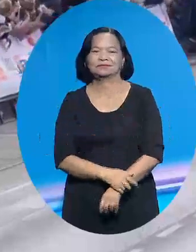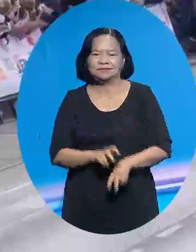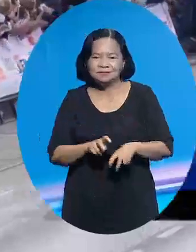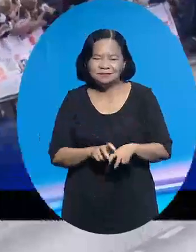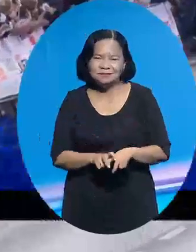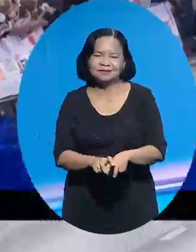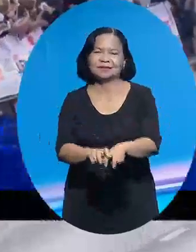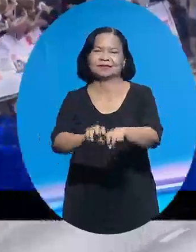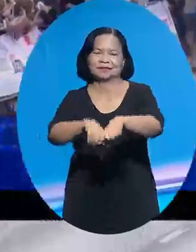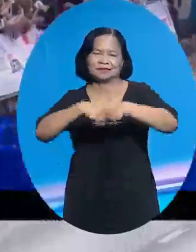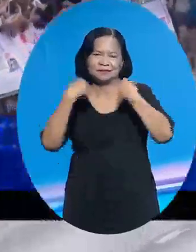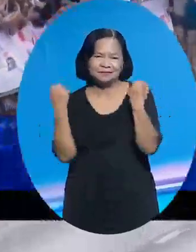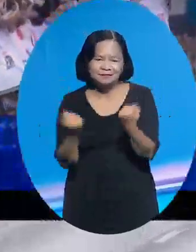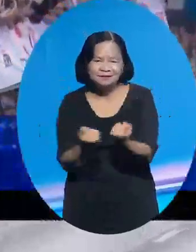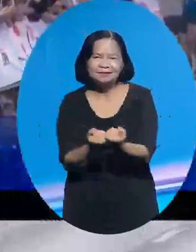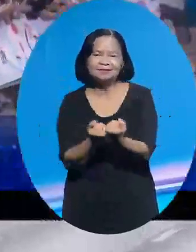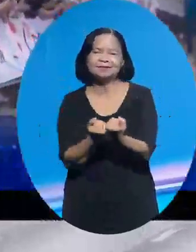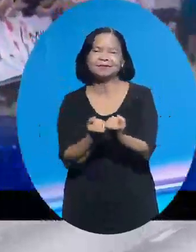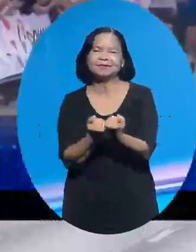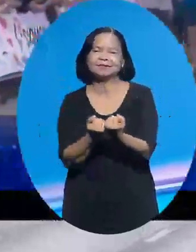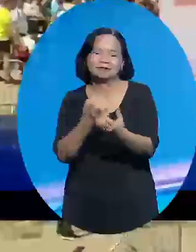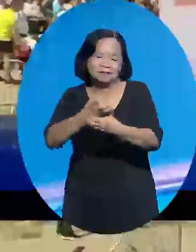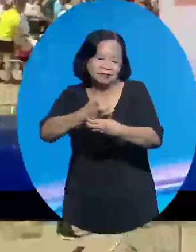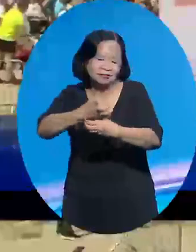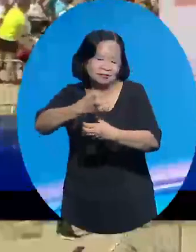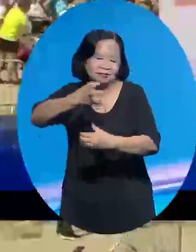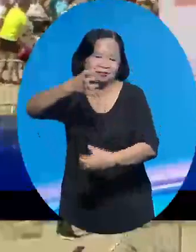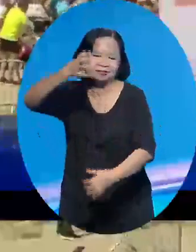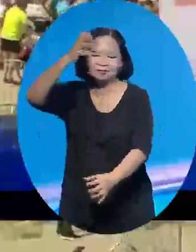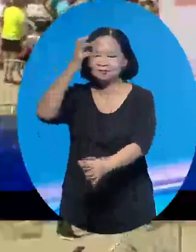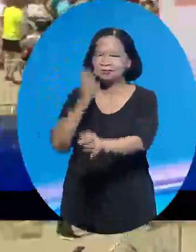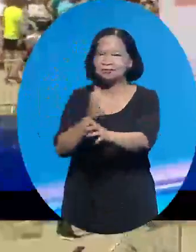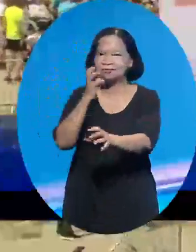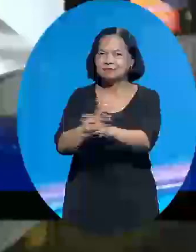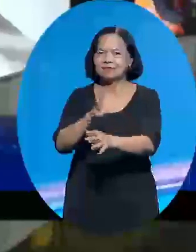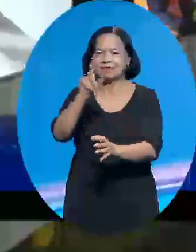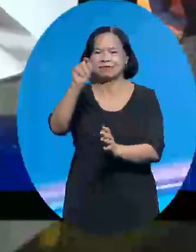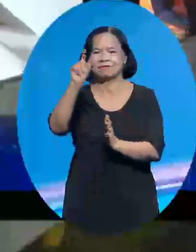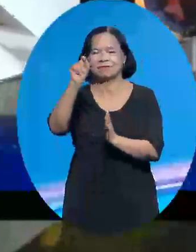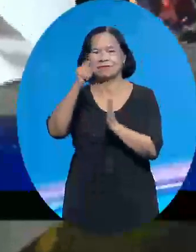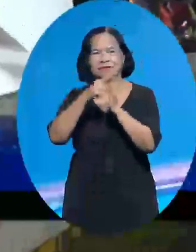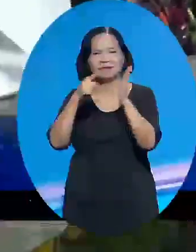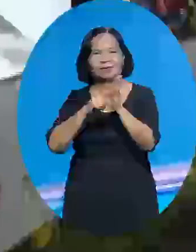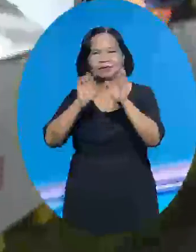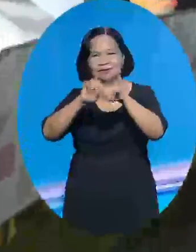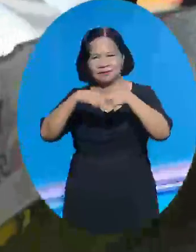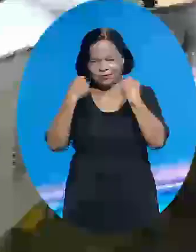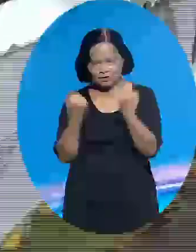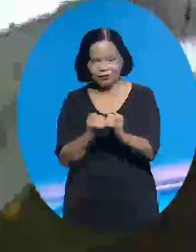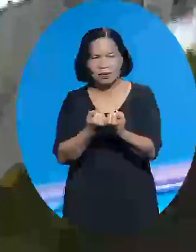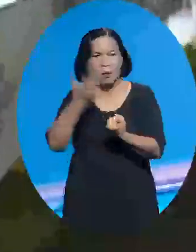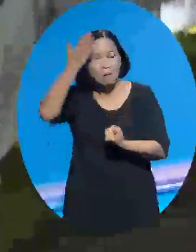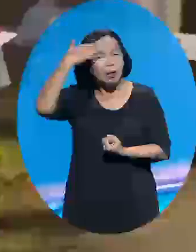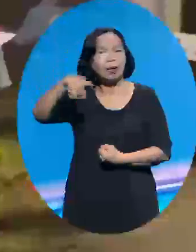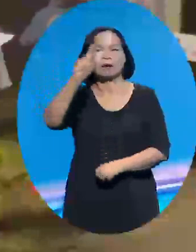Giải được tổ chức bởi Hiệp hội Nghiên cứu Chấn thương Tủy sống Wings for Life. Năm nay là năm thứ 10 cuộc thi được tổ chức. Sự kiện bắt đầu vào